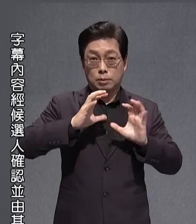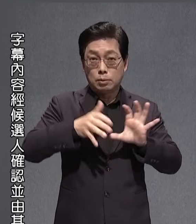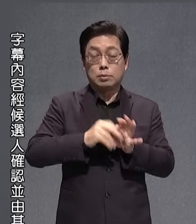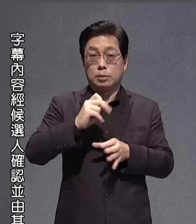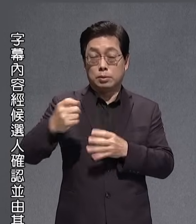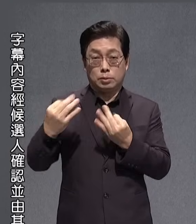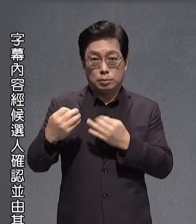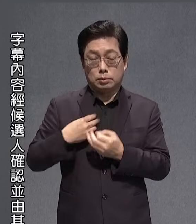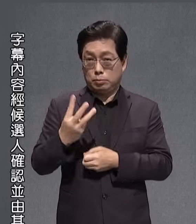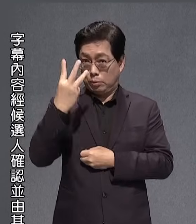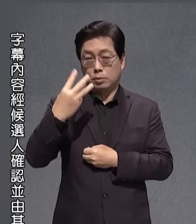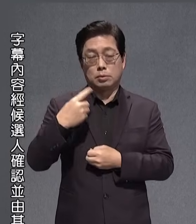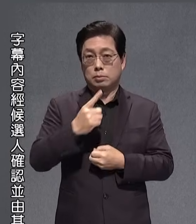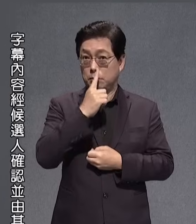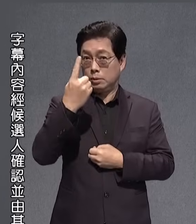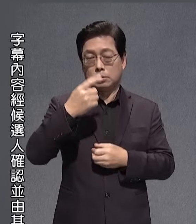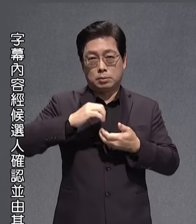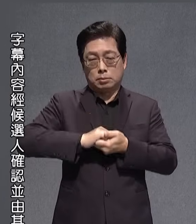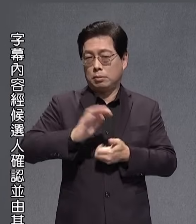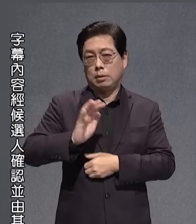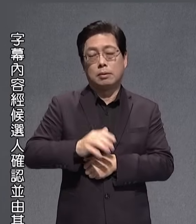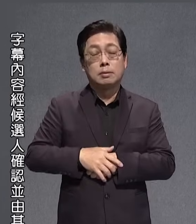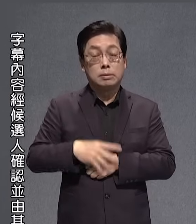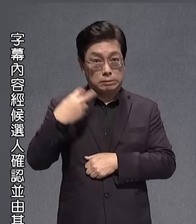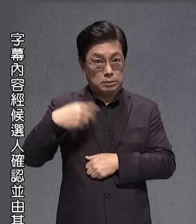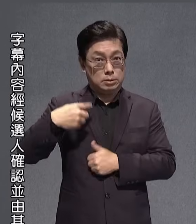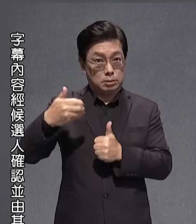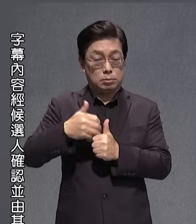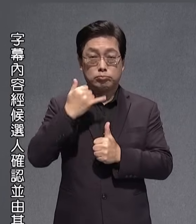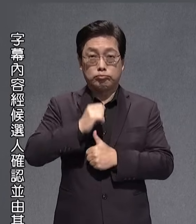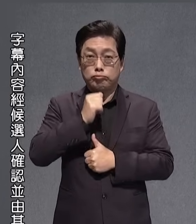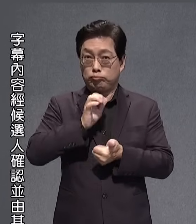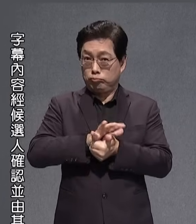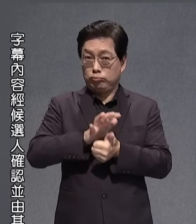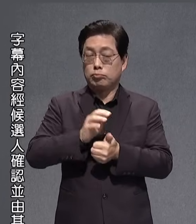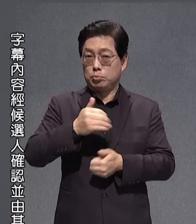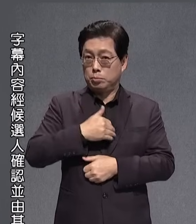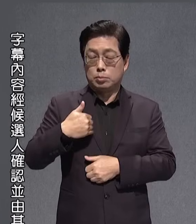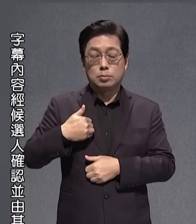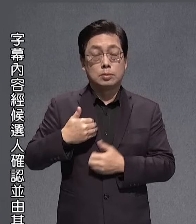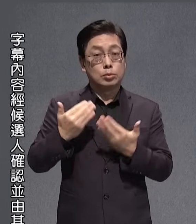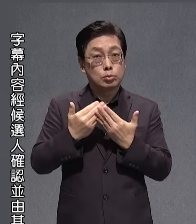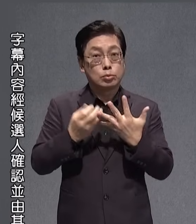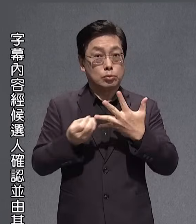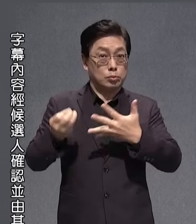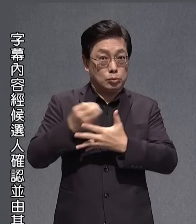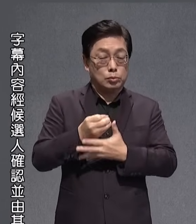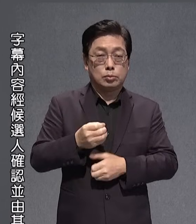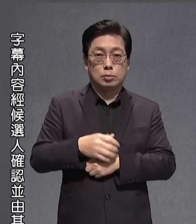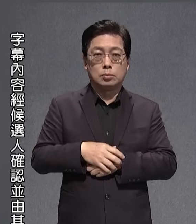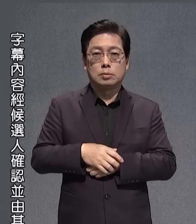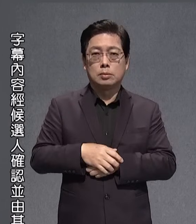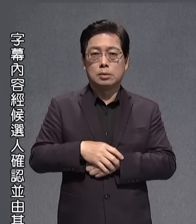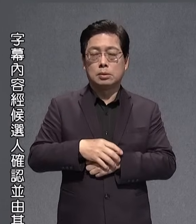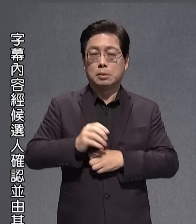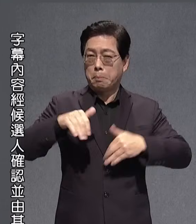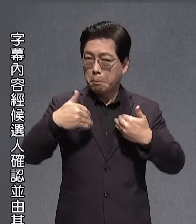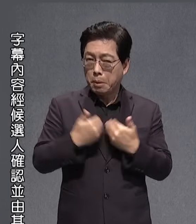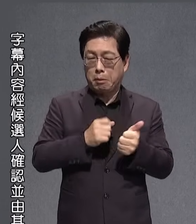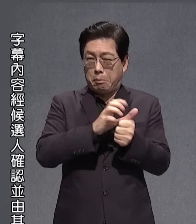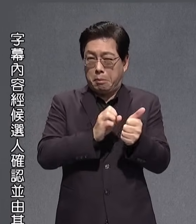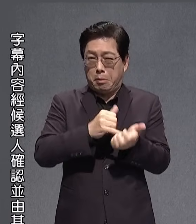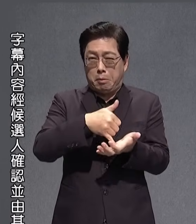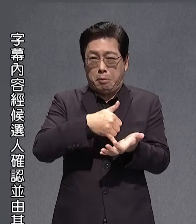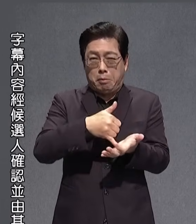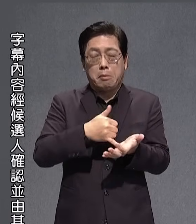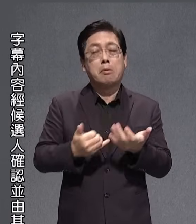试定江山。教育是穷人翻身的最后机会，升学制度不应反而剥夺了